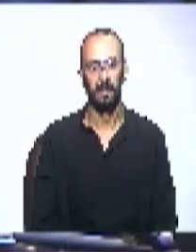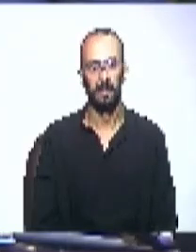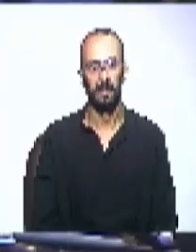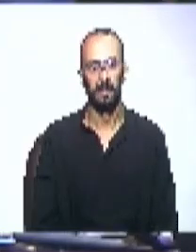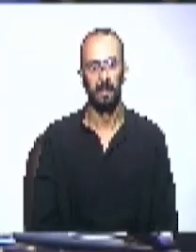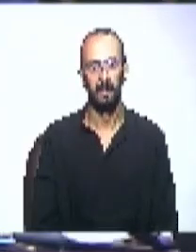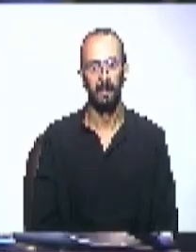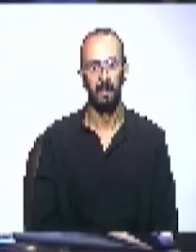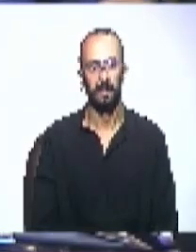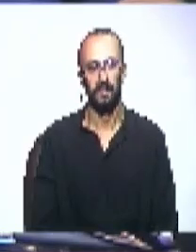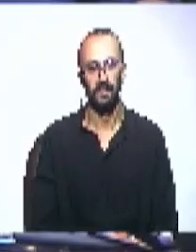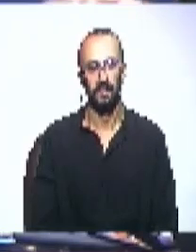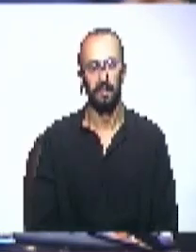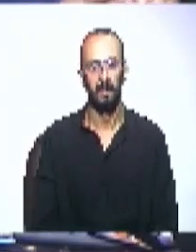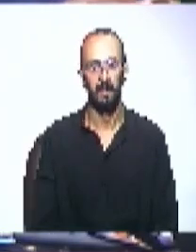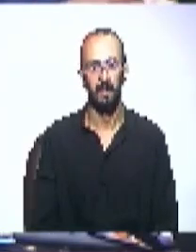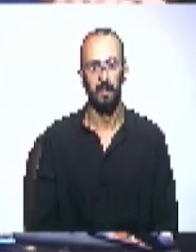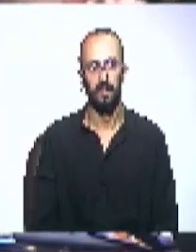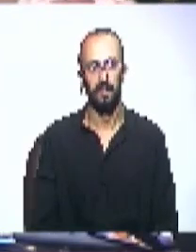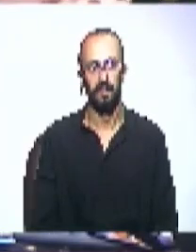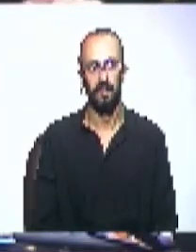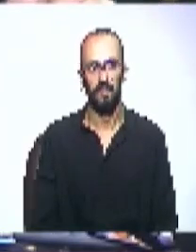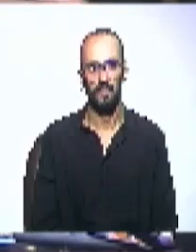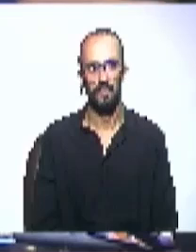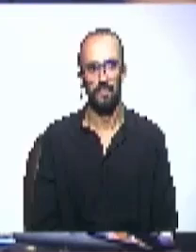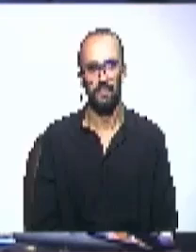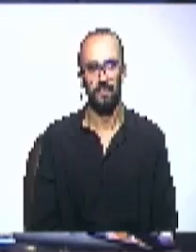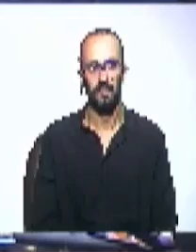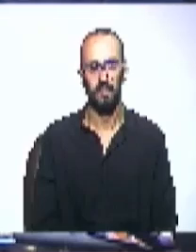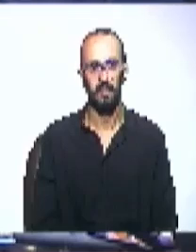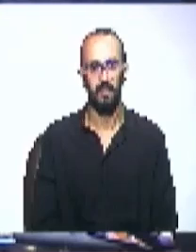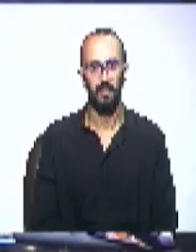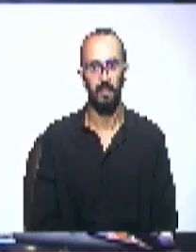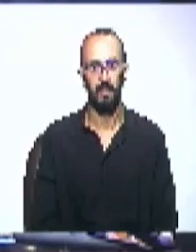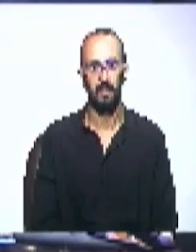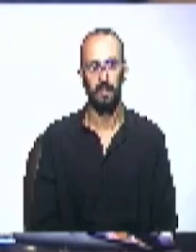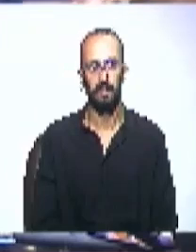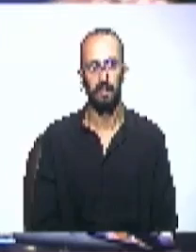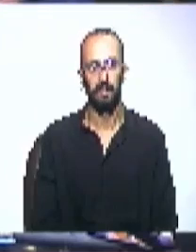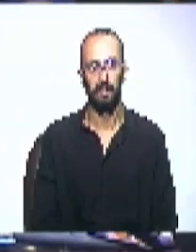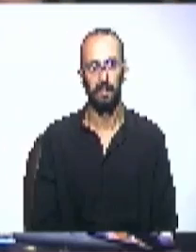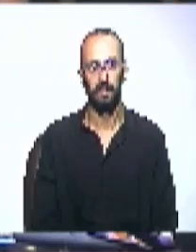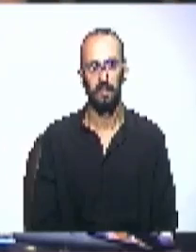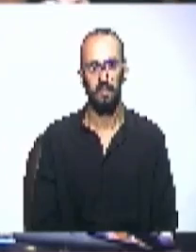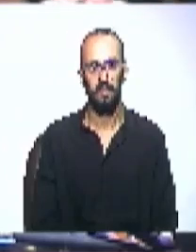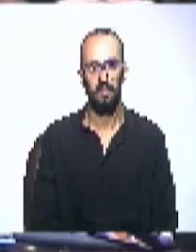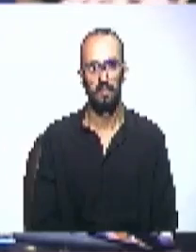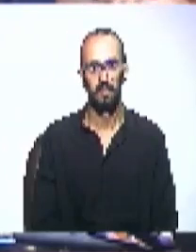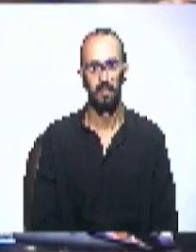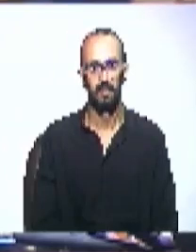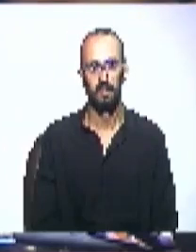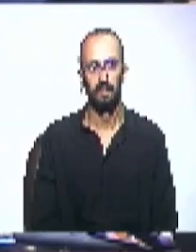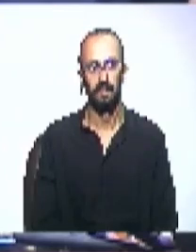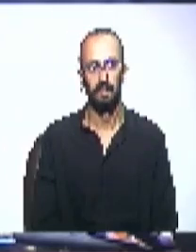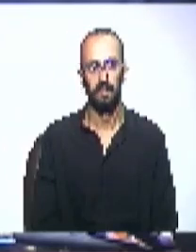حلو قوي تمام كده اللي هناك ده بيستوي على مهله وقع الجريل احنا ممكن ناخد ده